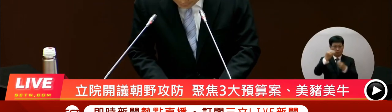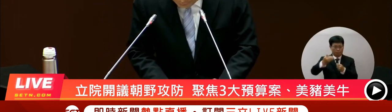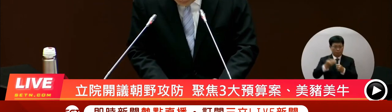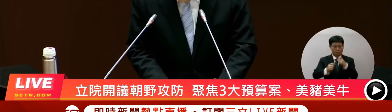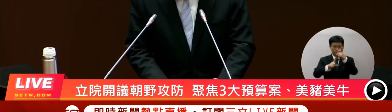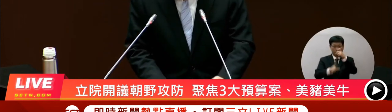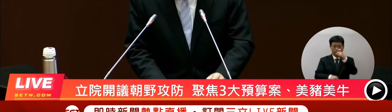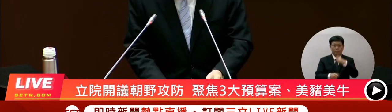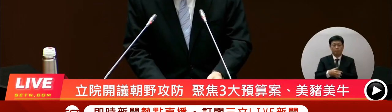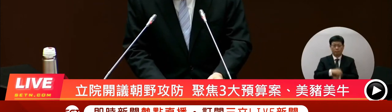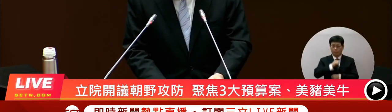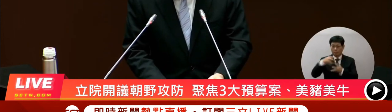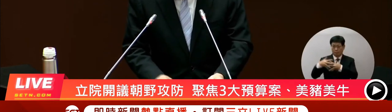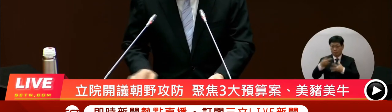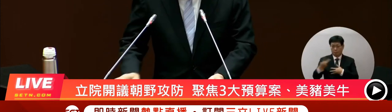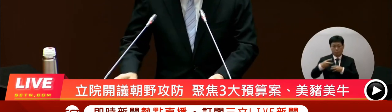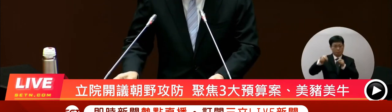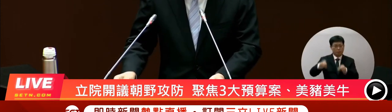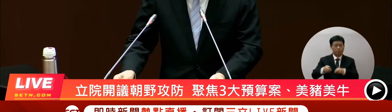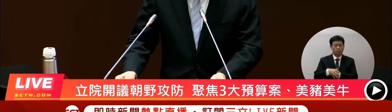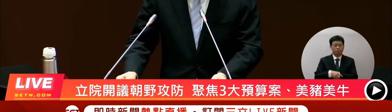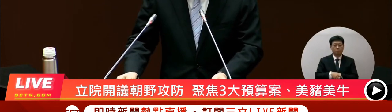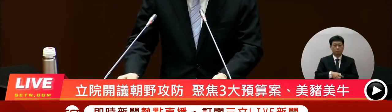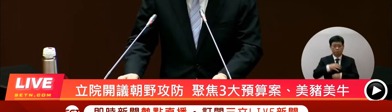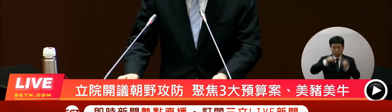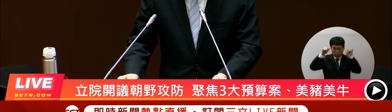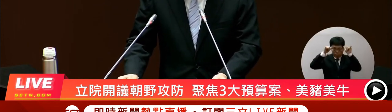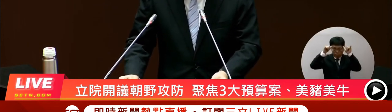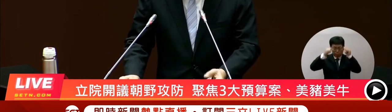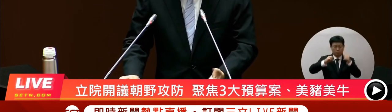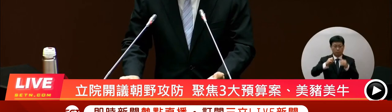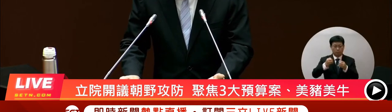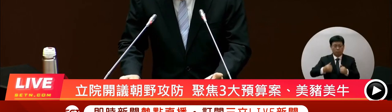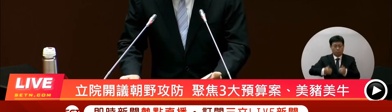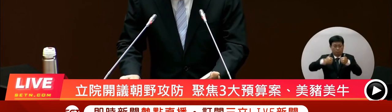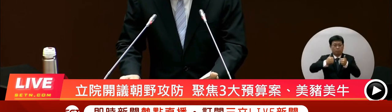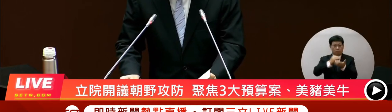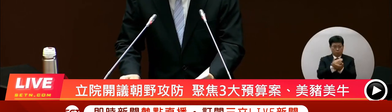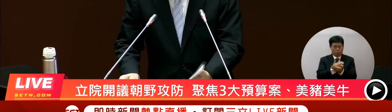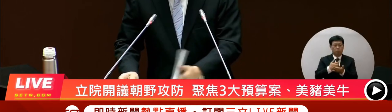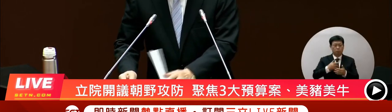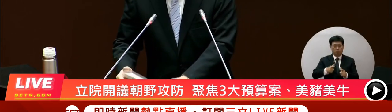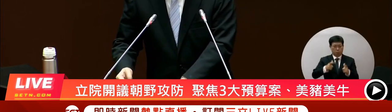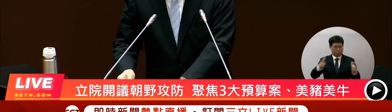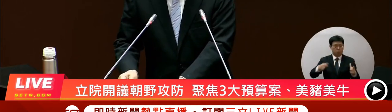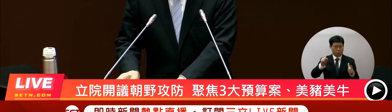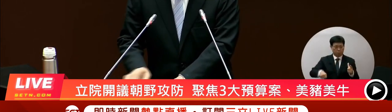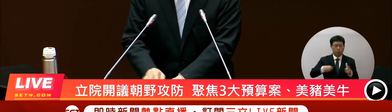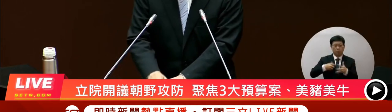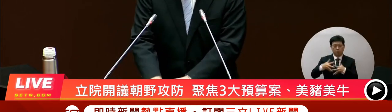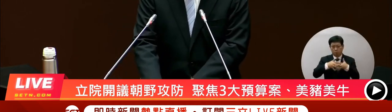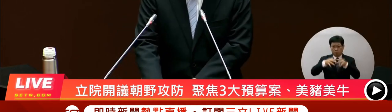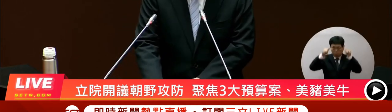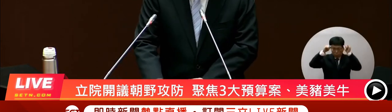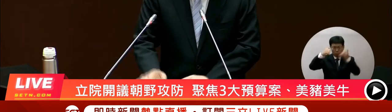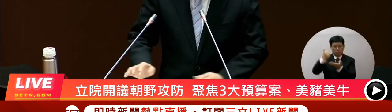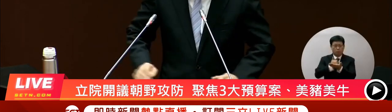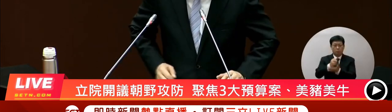2009年10月，台美签署台美牛肉议定书，同意扩大美国牛肉进